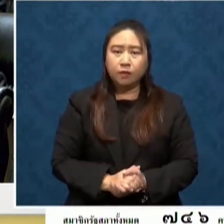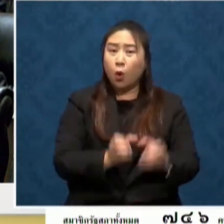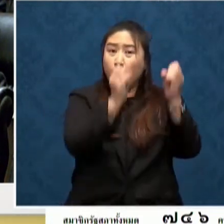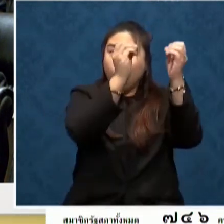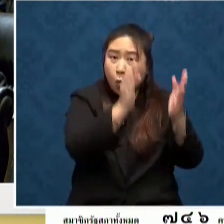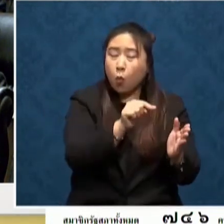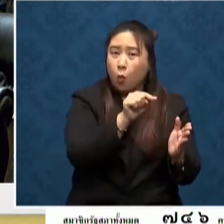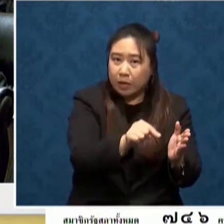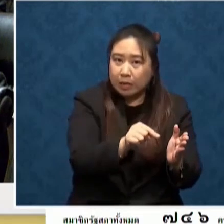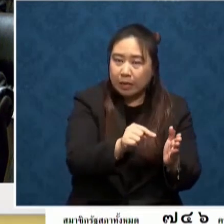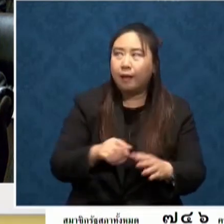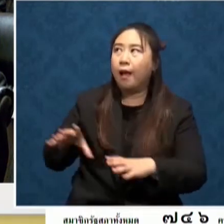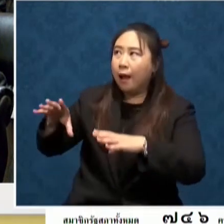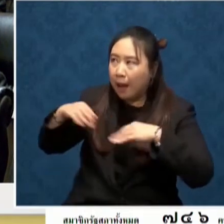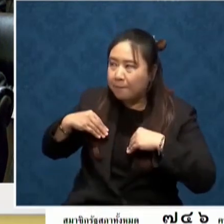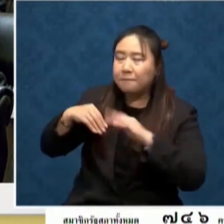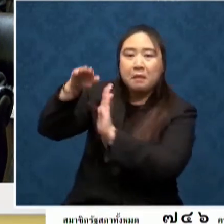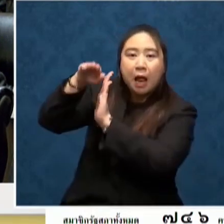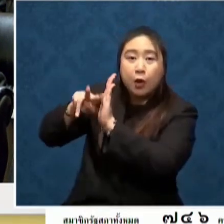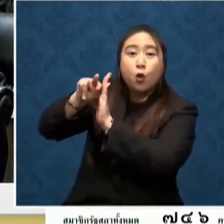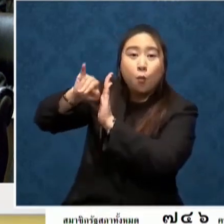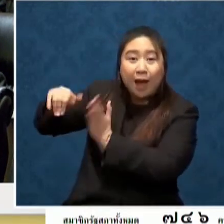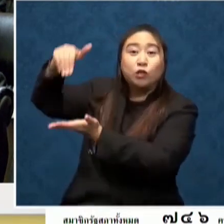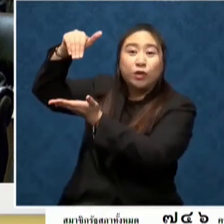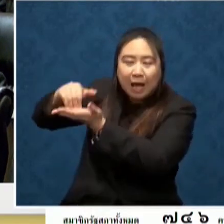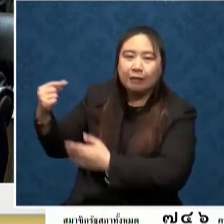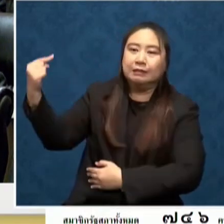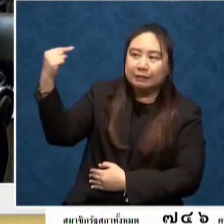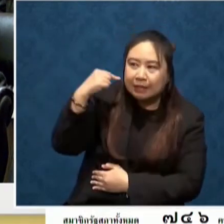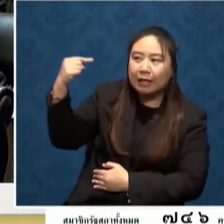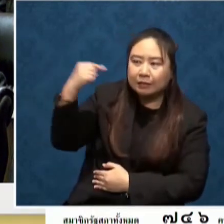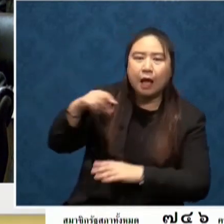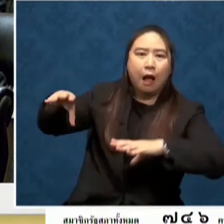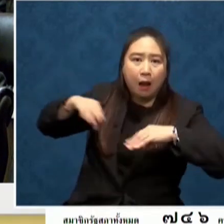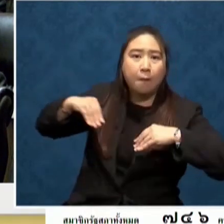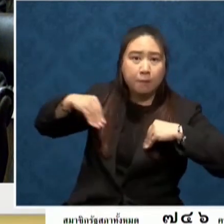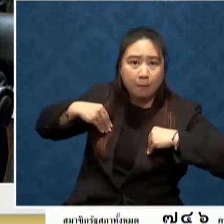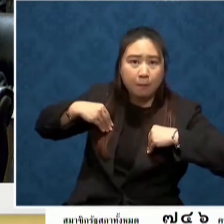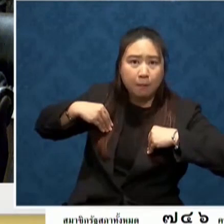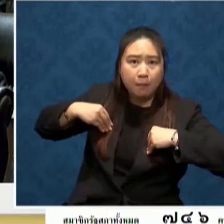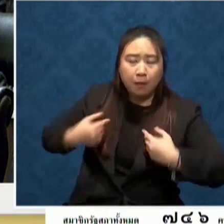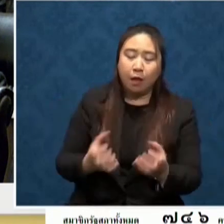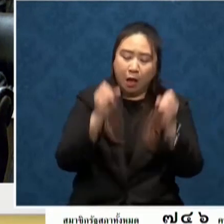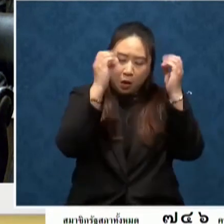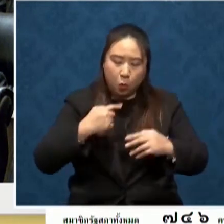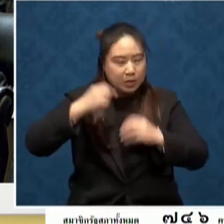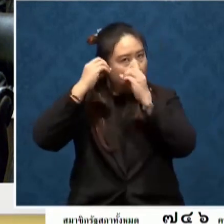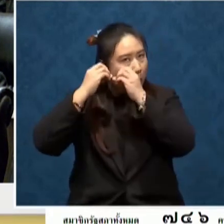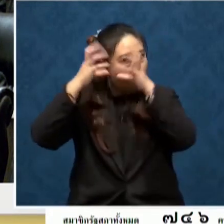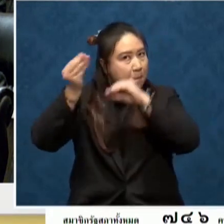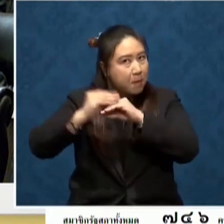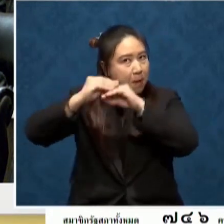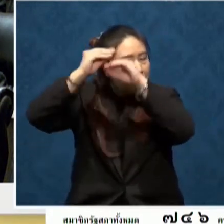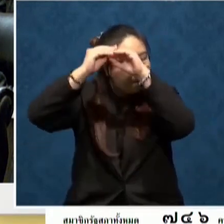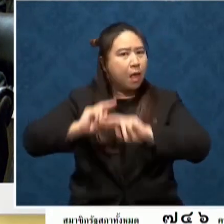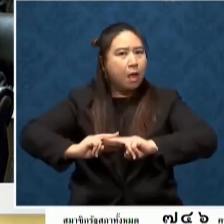ครู เฟ็น เบื่องพผู้รับจากส่วครึไม่ให้เขาได้ใช้กนธรการสร้างสนใหม อัจะเป็